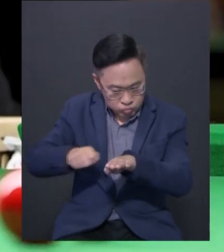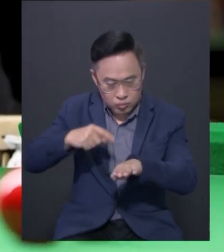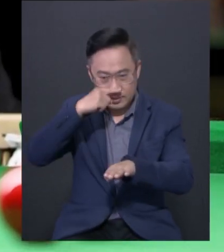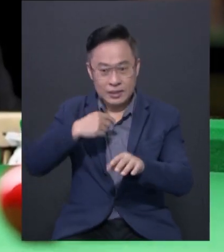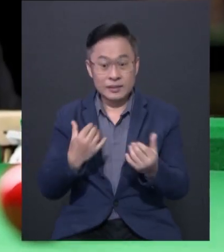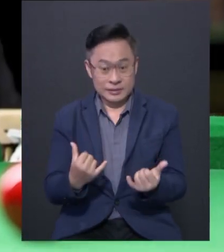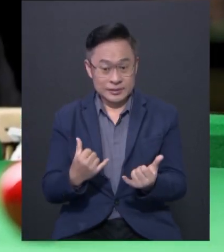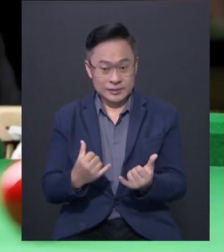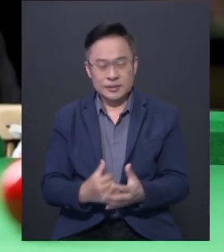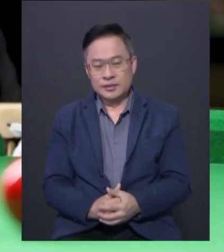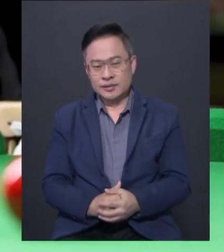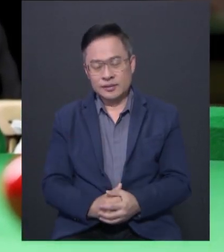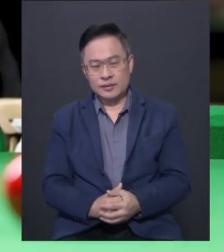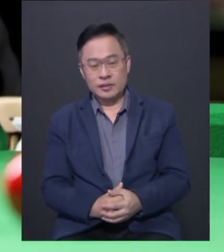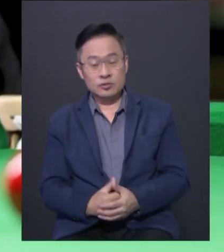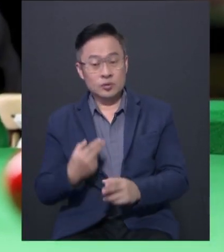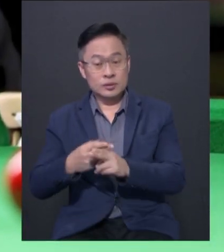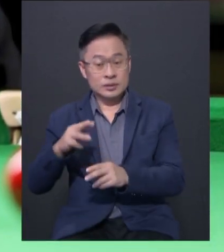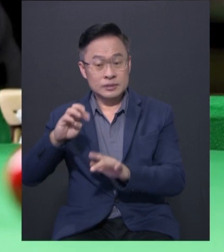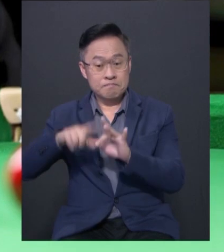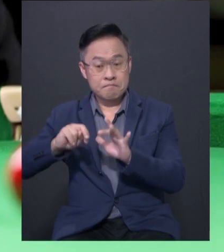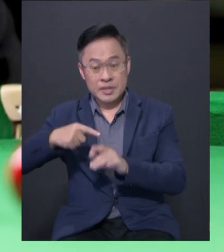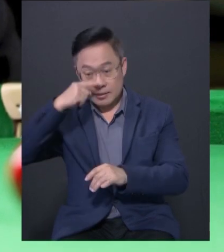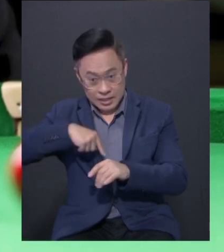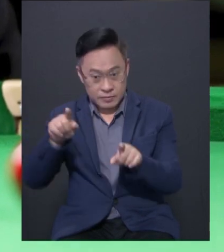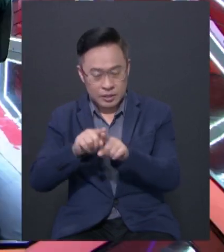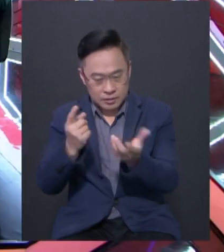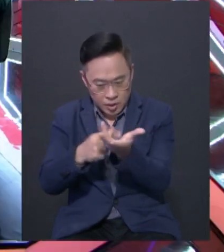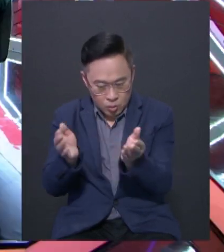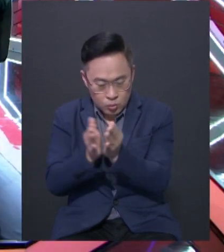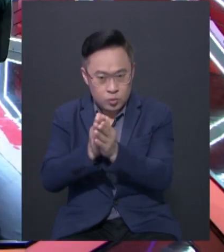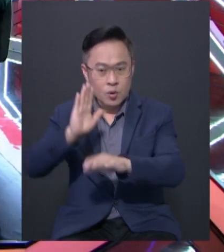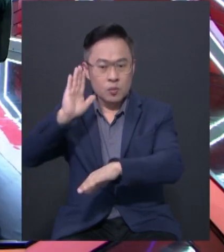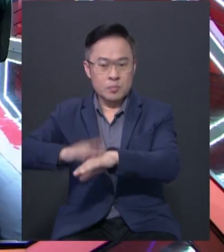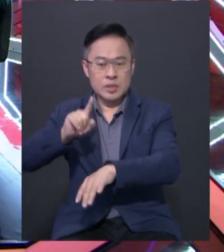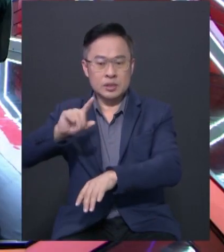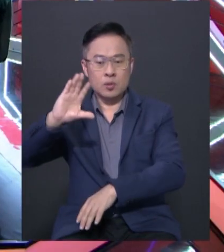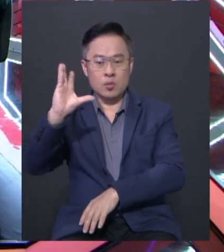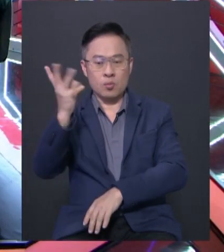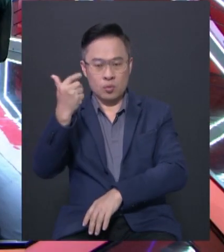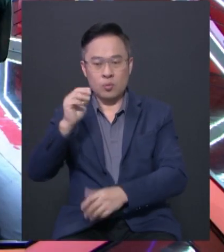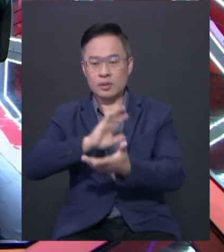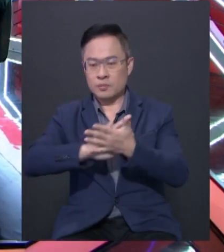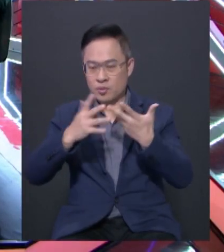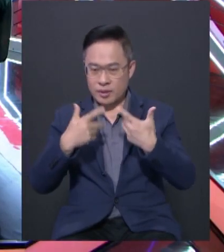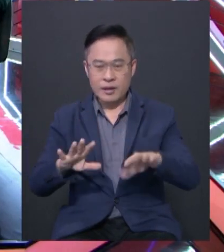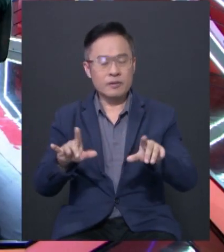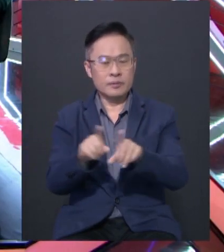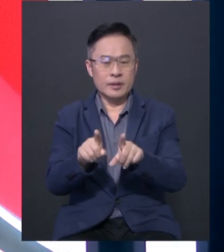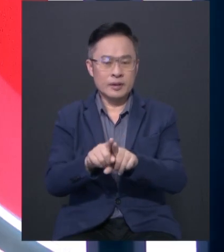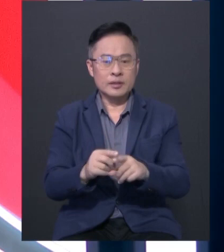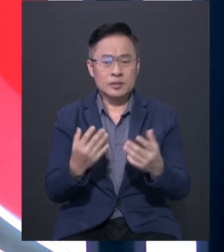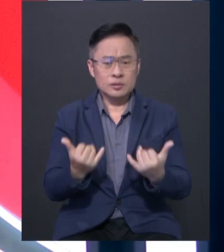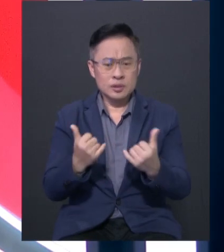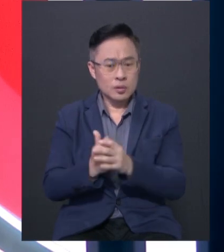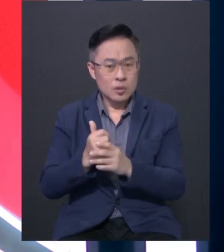ยนะทั้งน้องมิ้งน้องพลอยแล้วก็น้องใบพัด ก็ก้าวขึ้นมานะคะประดับวงการสนุกเกอร์นะคะก็จะเห็นว่าช่ว